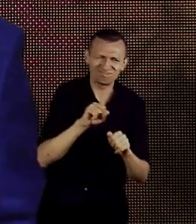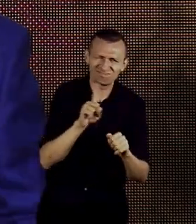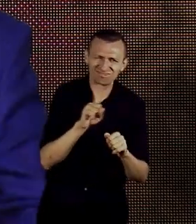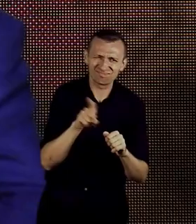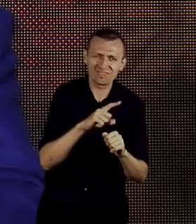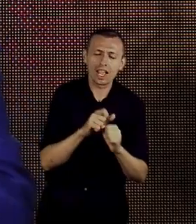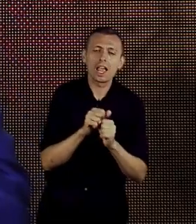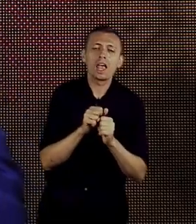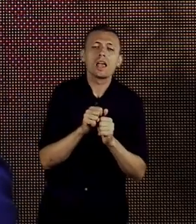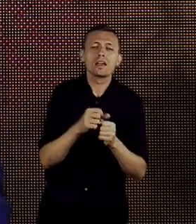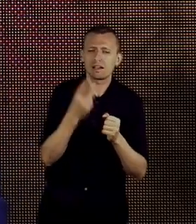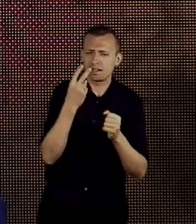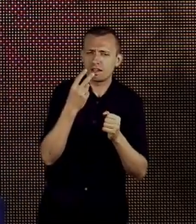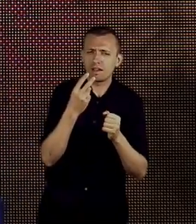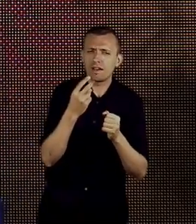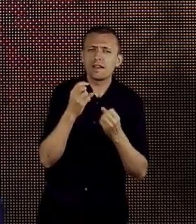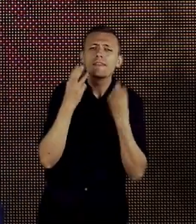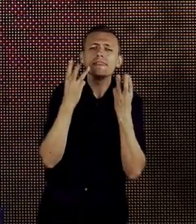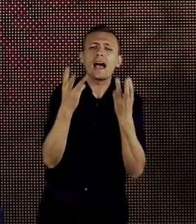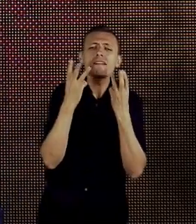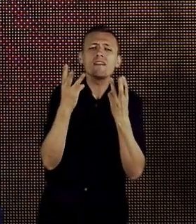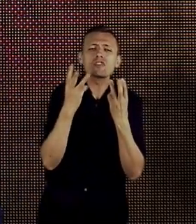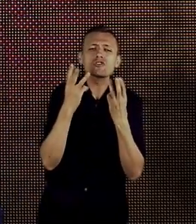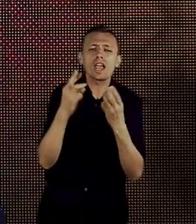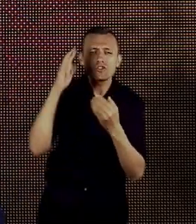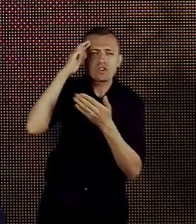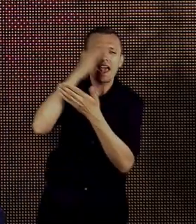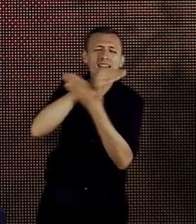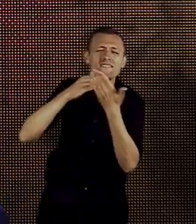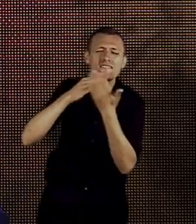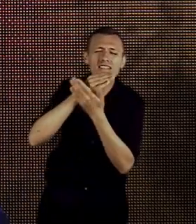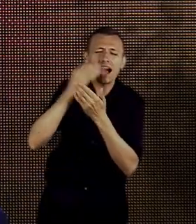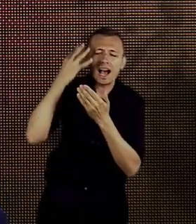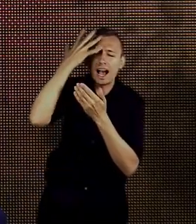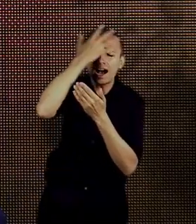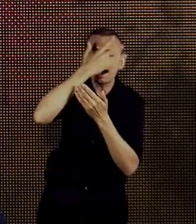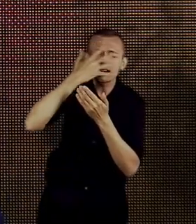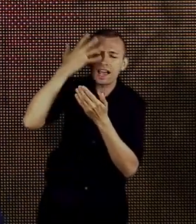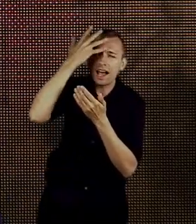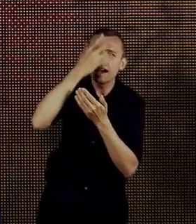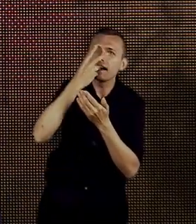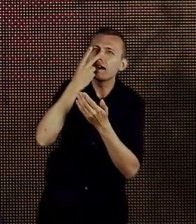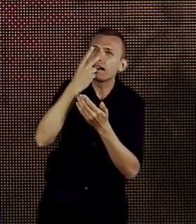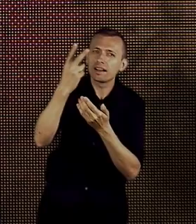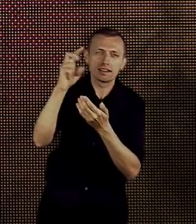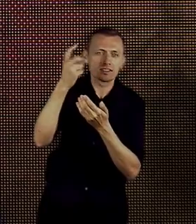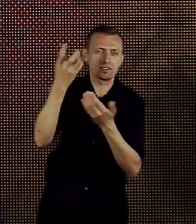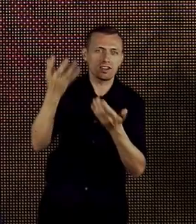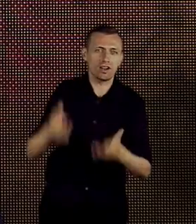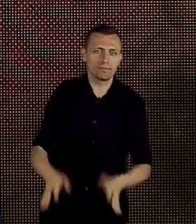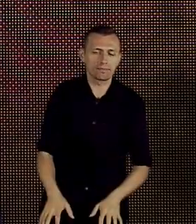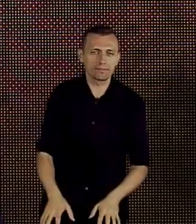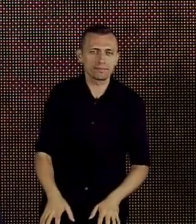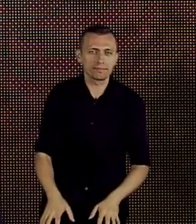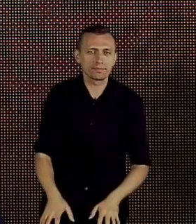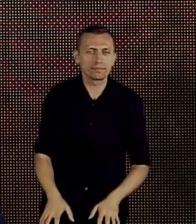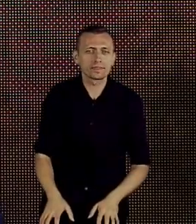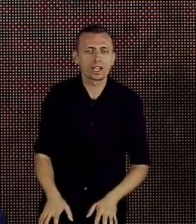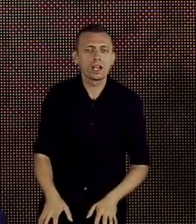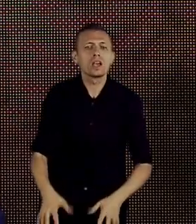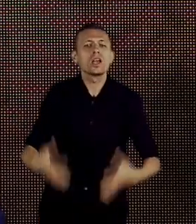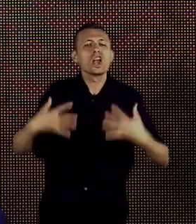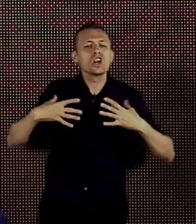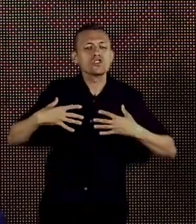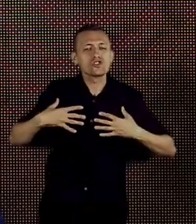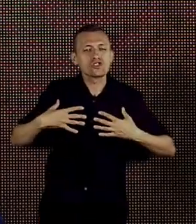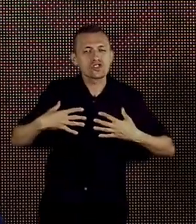jeszcze. Nasze chrześcijańskie życie to trwająca do końca naszych dni podróż